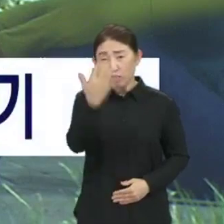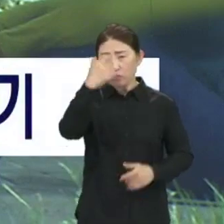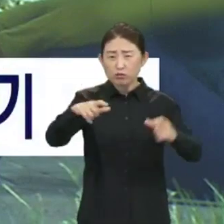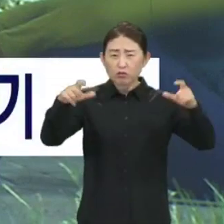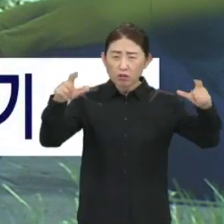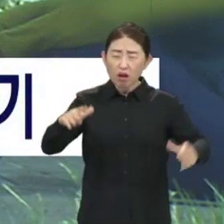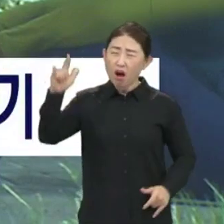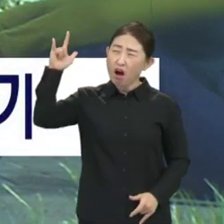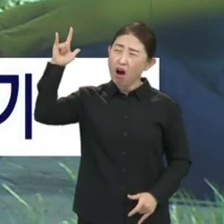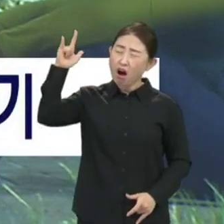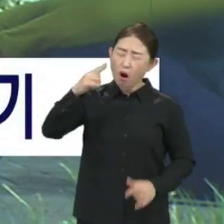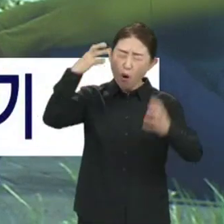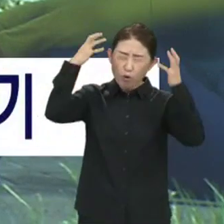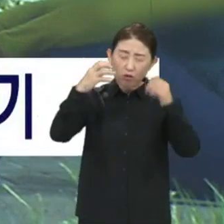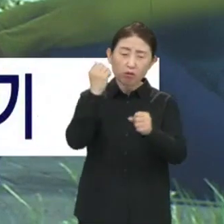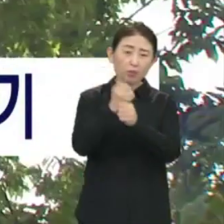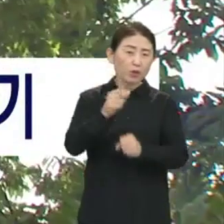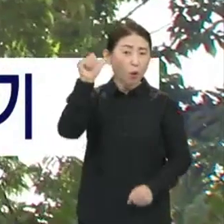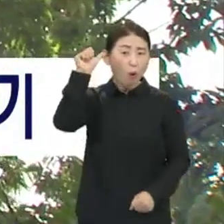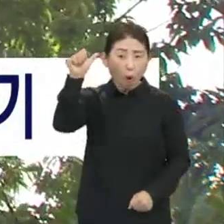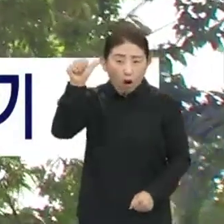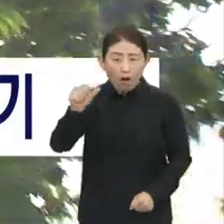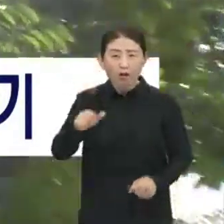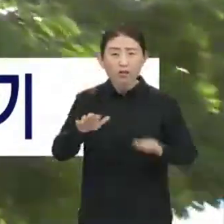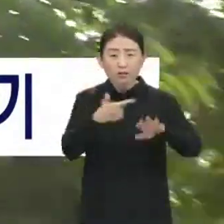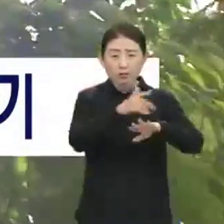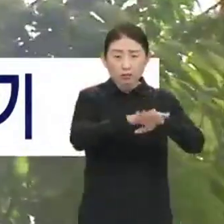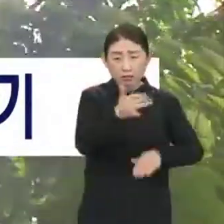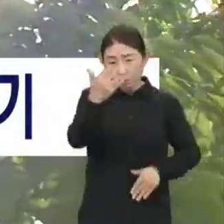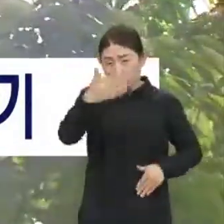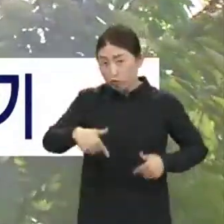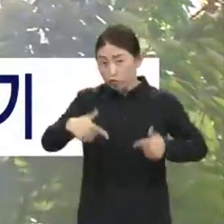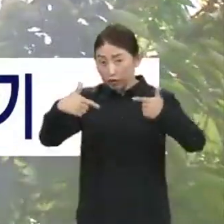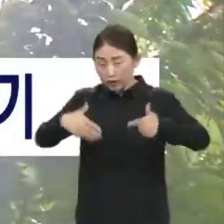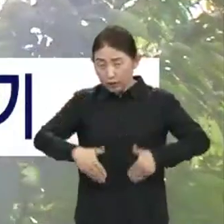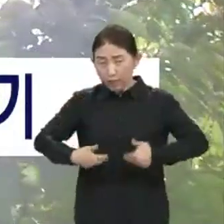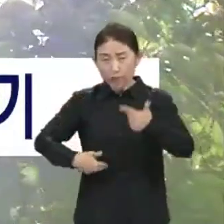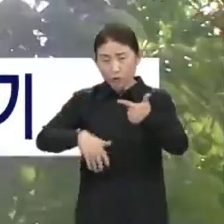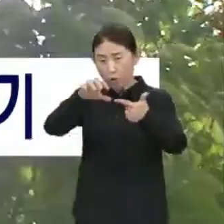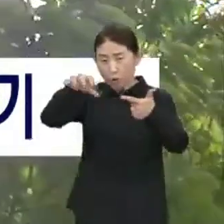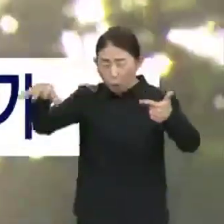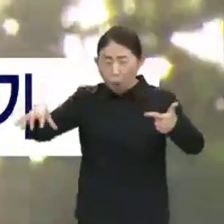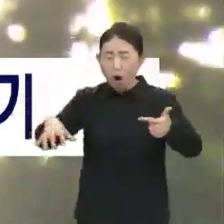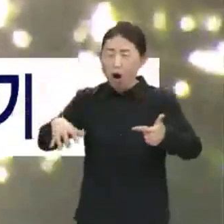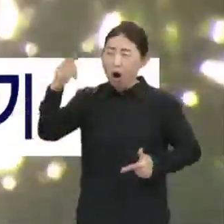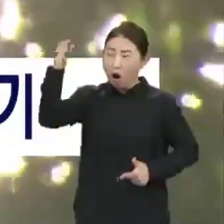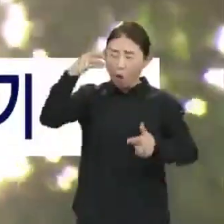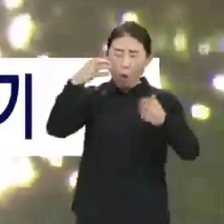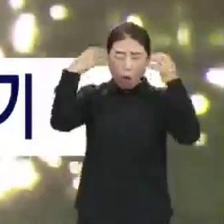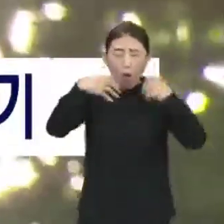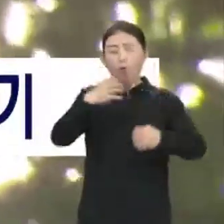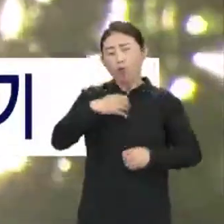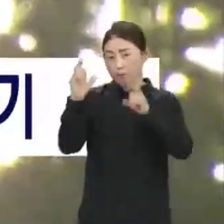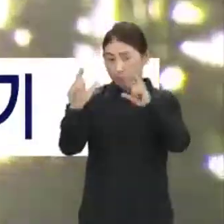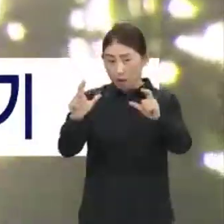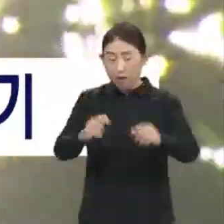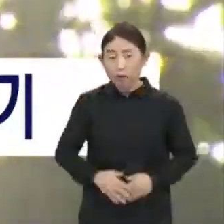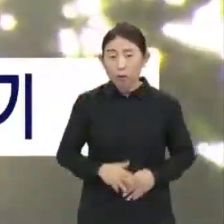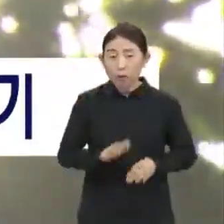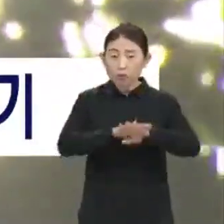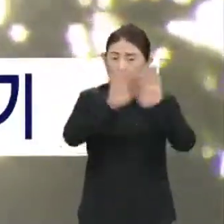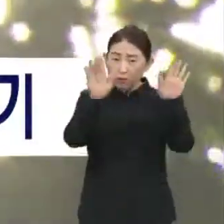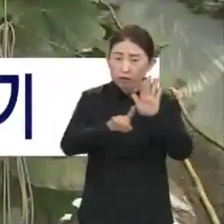충청권에 최대 닷새째 폭염특보가 내려진 가운데 대전, 세종, 충남 6개 시군에 폭염경보가 발효 중입니다.